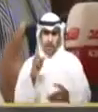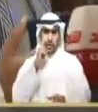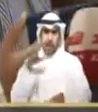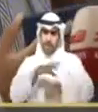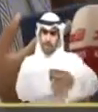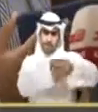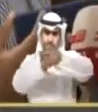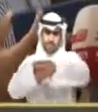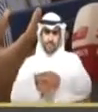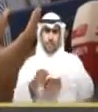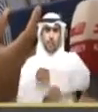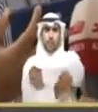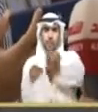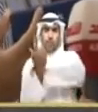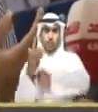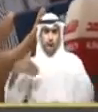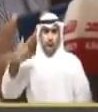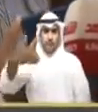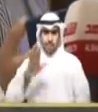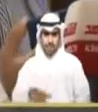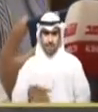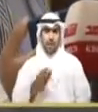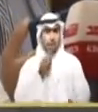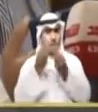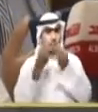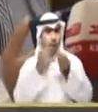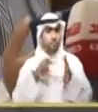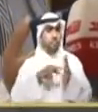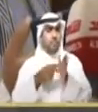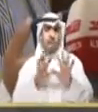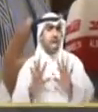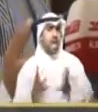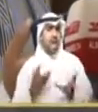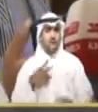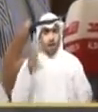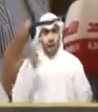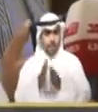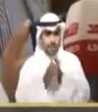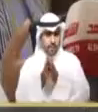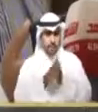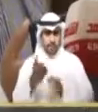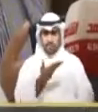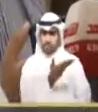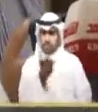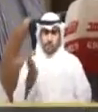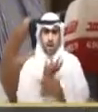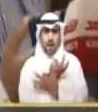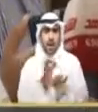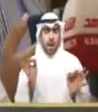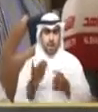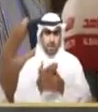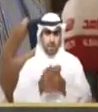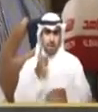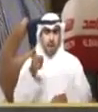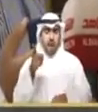الله في الأسبوع القادم لمناقشة كيفية تحفيز هذه الفئات اللي هي تعتبر من